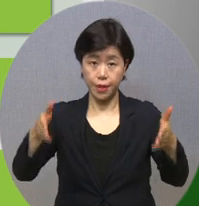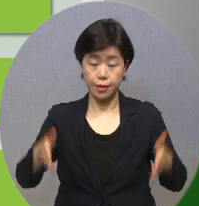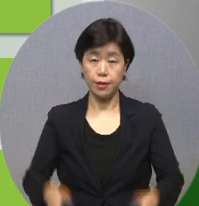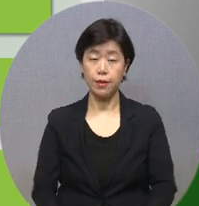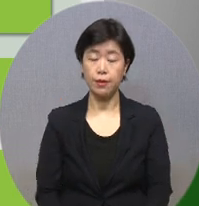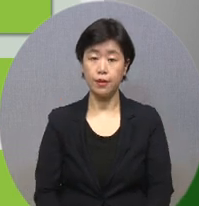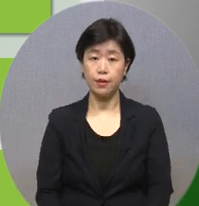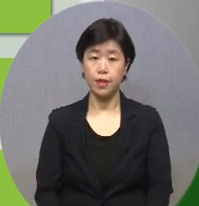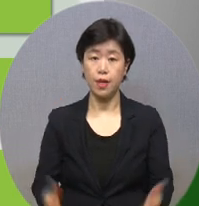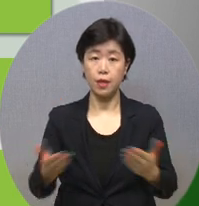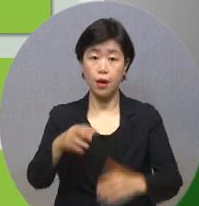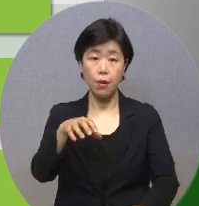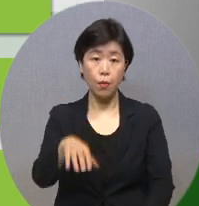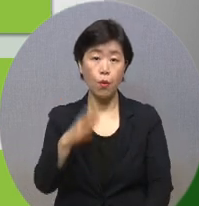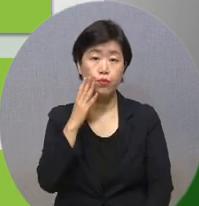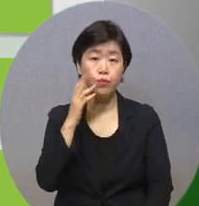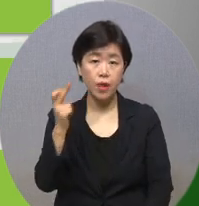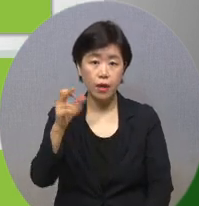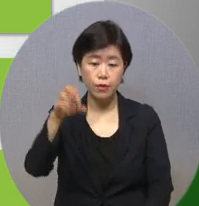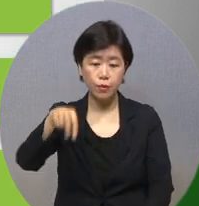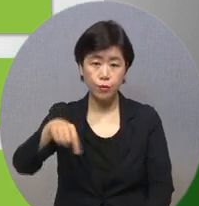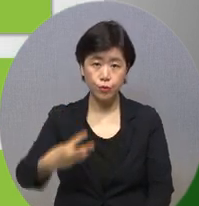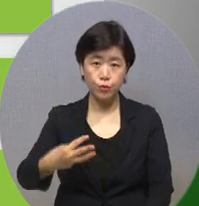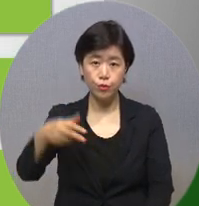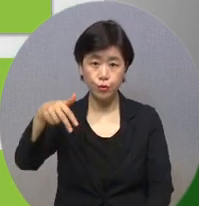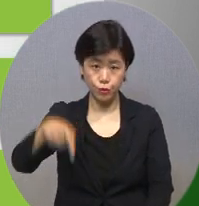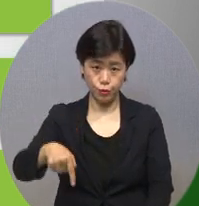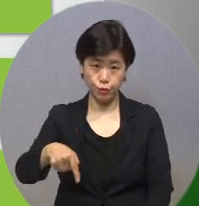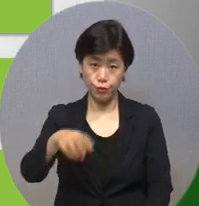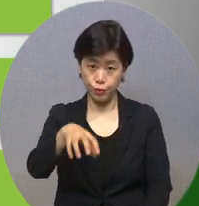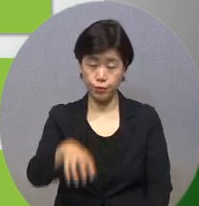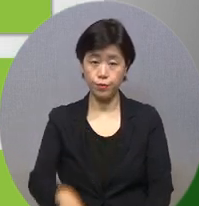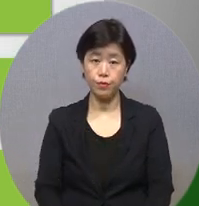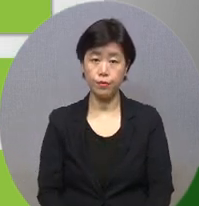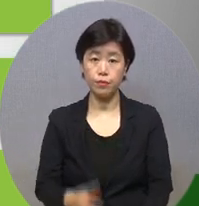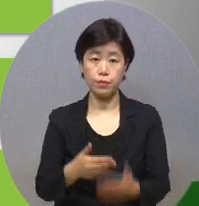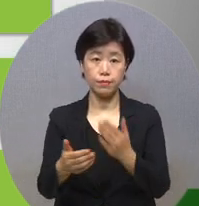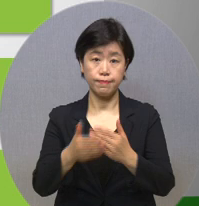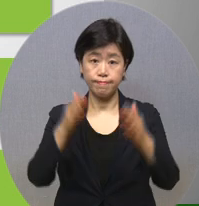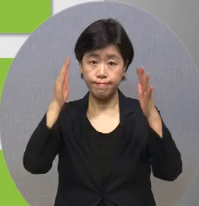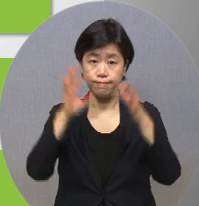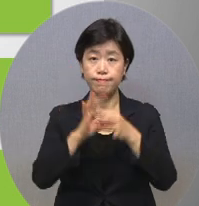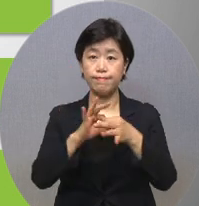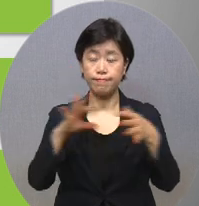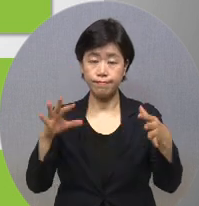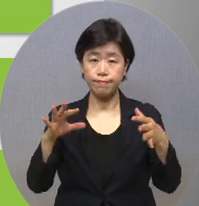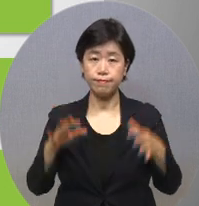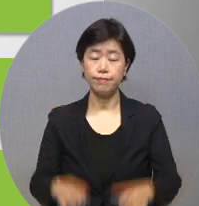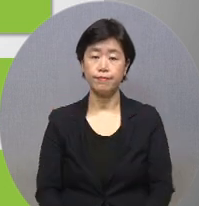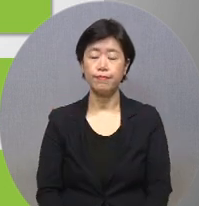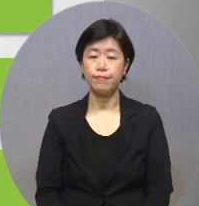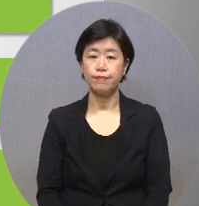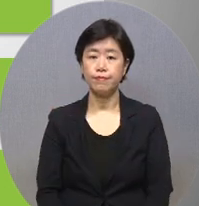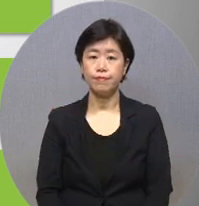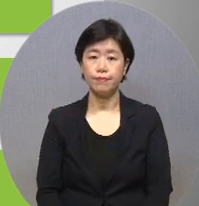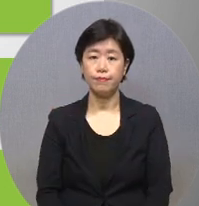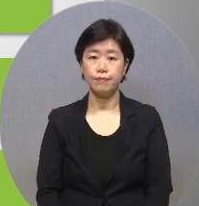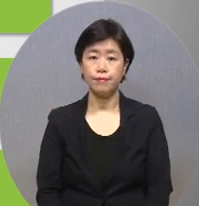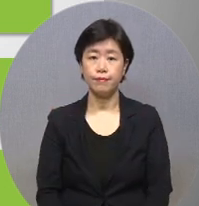30일까지며 근무지는 울산광역시 울주군입니다. 경력과 학력은 무관하며 상용직을